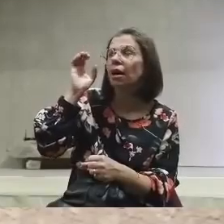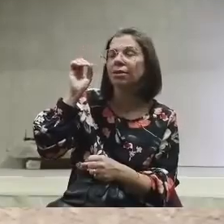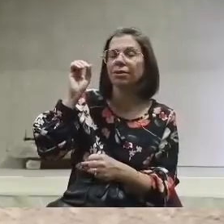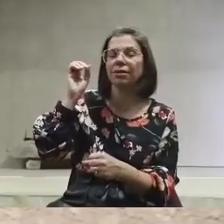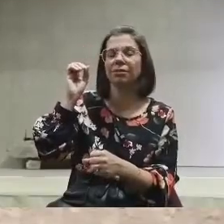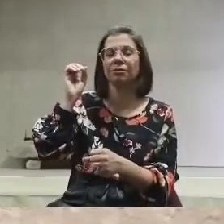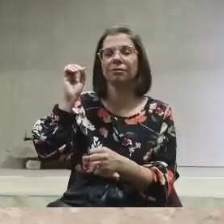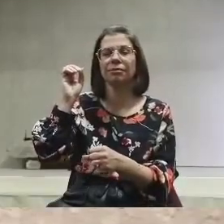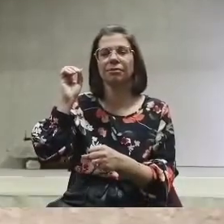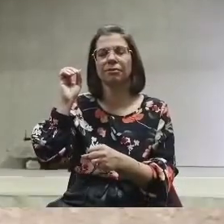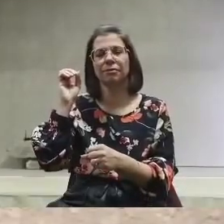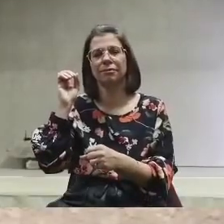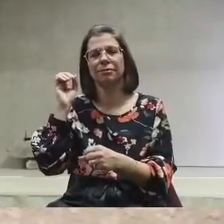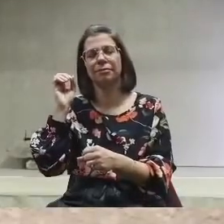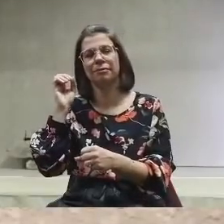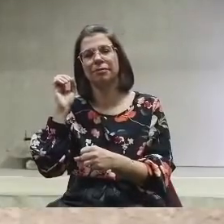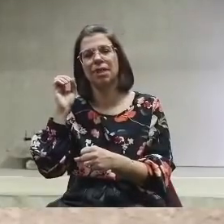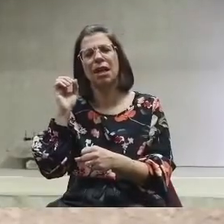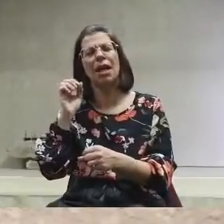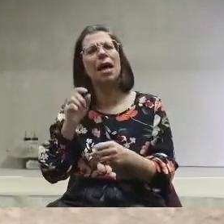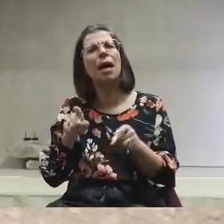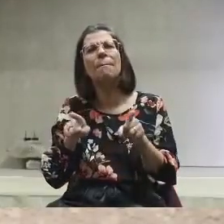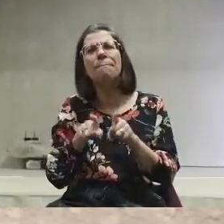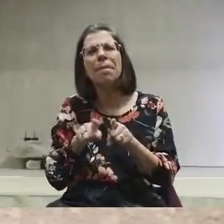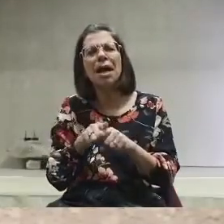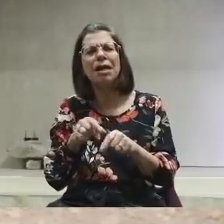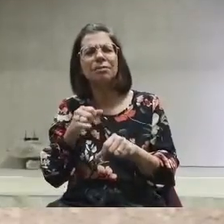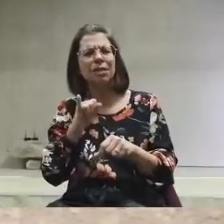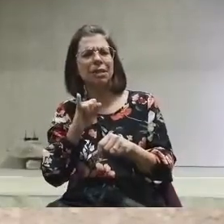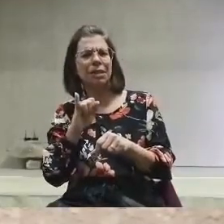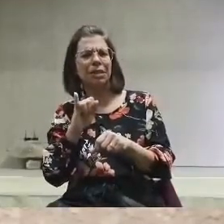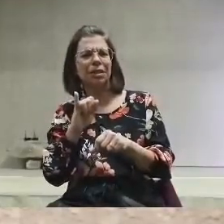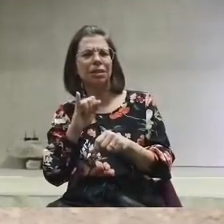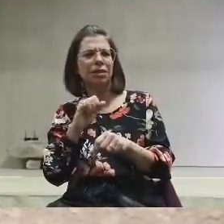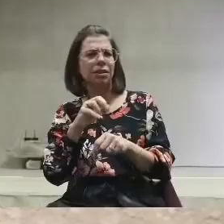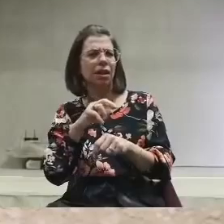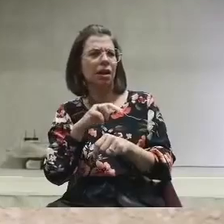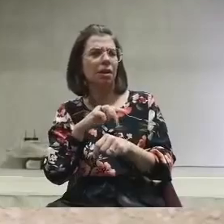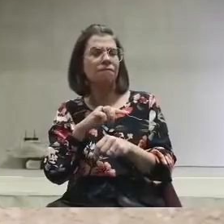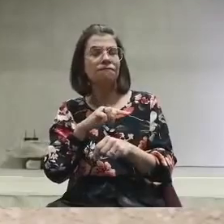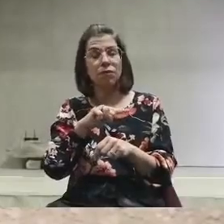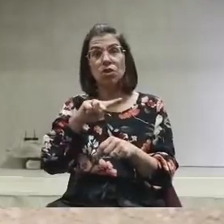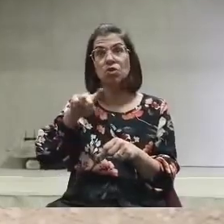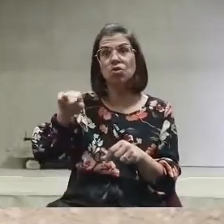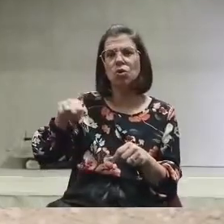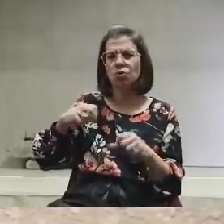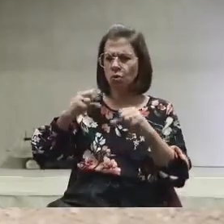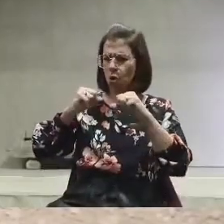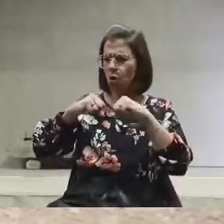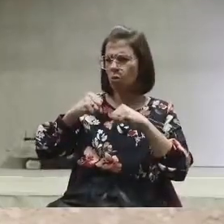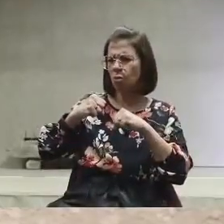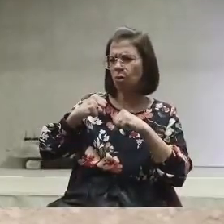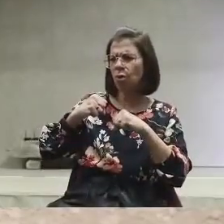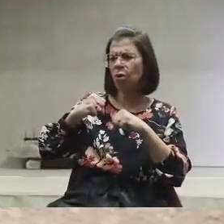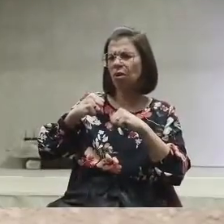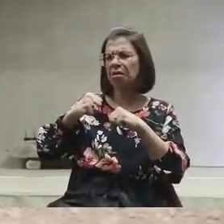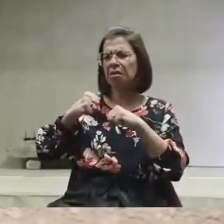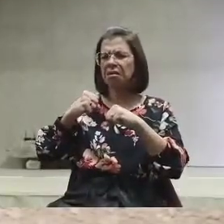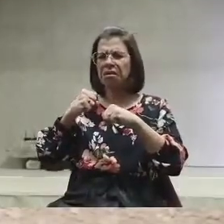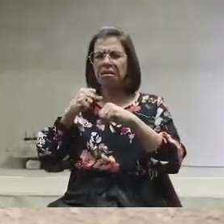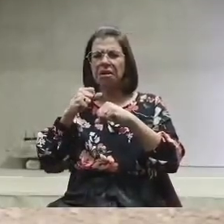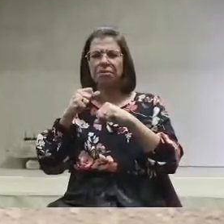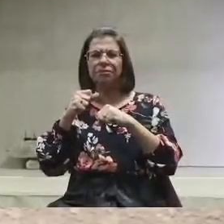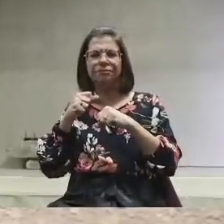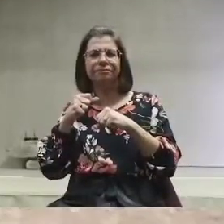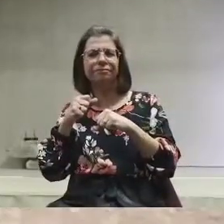Mais ce qui est étonnant, effectivement, le microbe avait mangé tout le cartilage, où il y a les cellules de croissance. Et